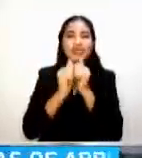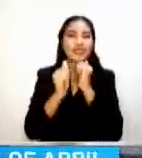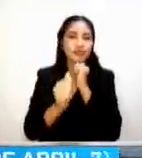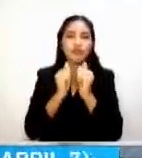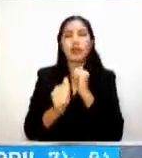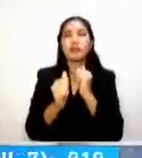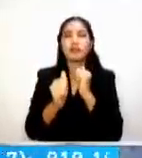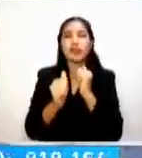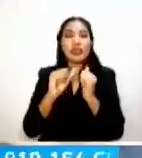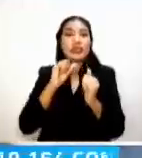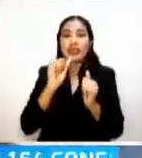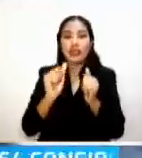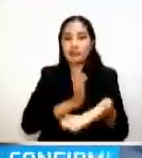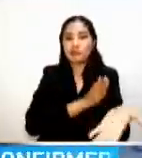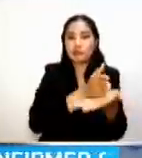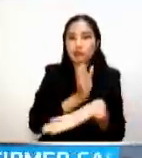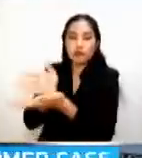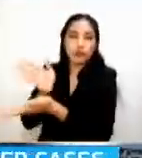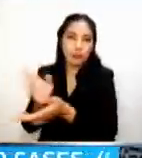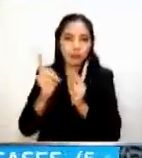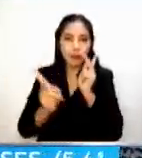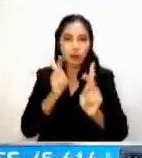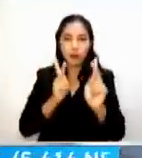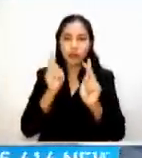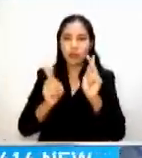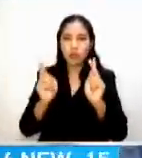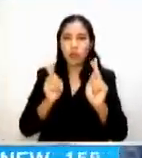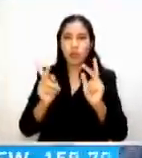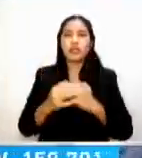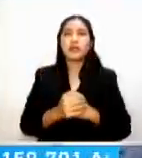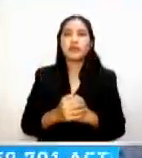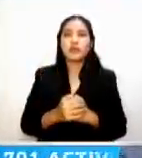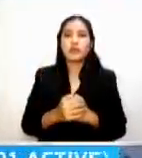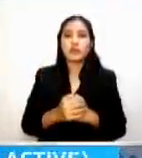dyan? Meron ba silang balak na gawin yan kung sakasakaling mas tumagal pa ito?